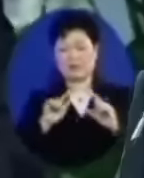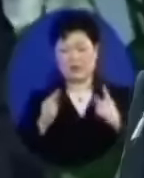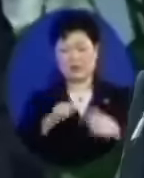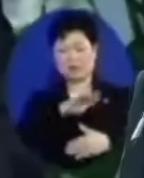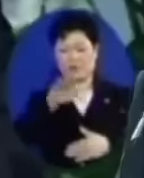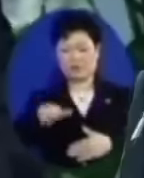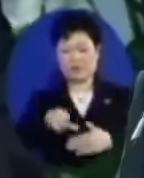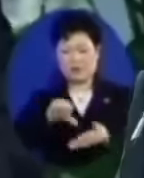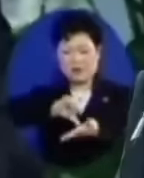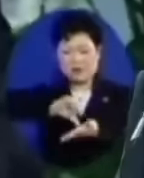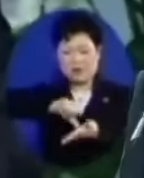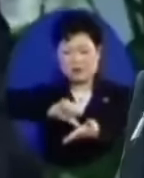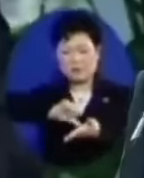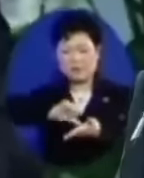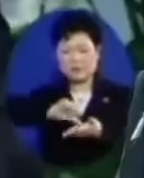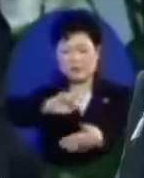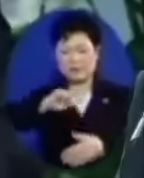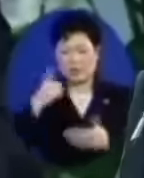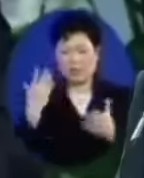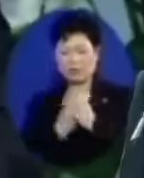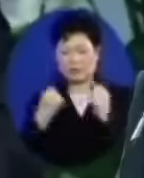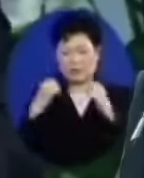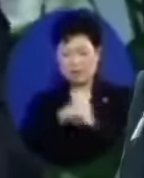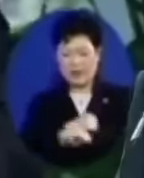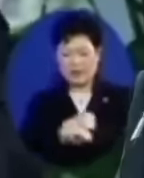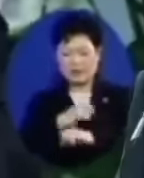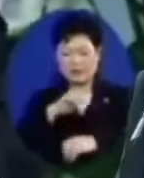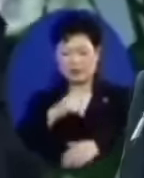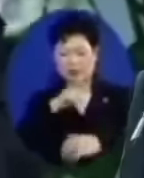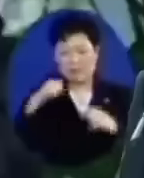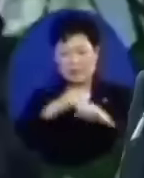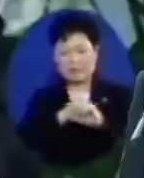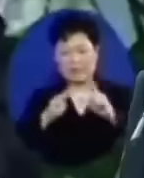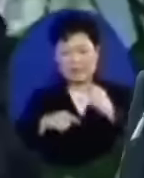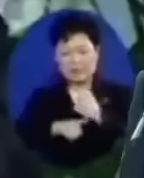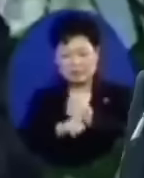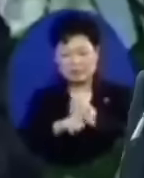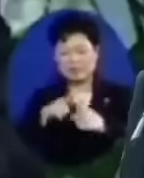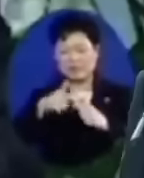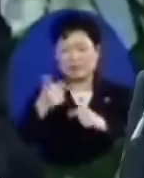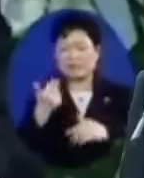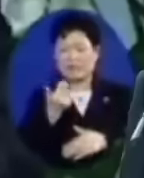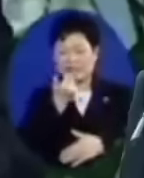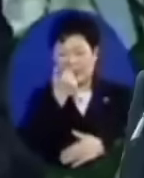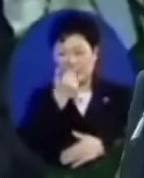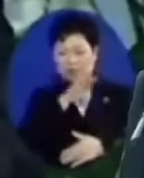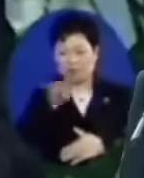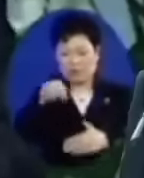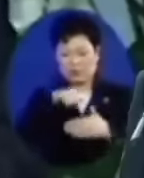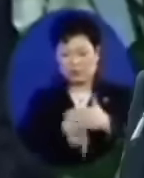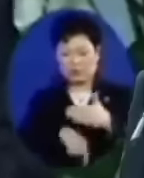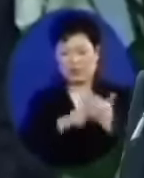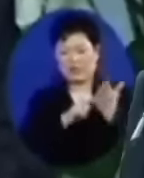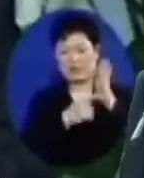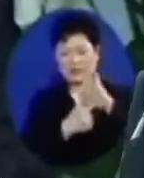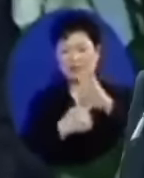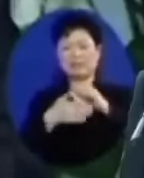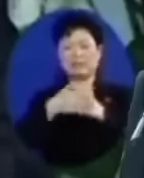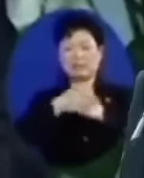우리가 꾸러뜨림을 당해도 완전히 망해버려도 우리가 망하지 않은 것은 예수의 생명이 우리 속에 나타난다는